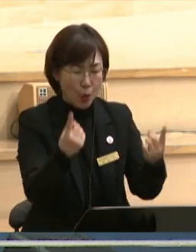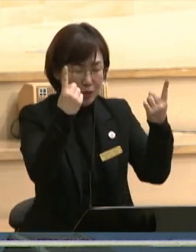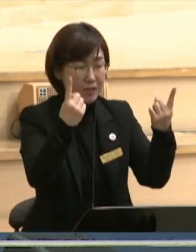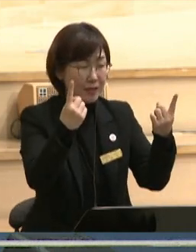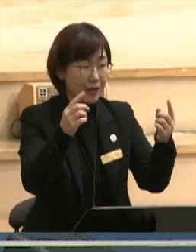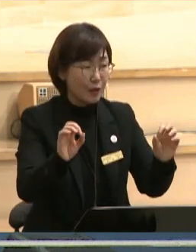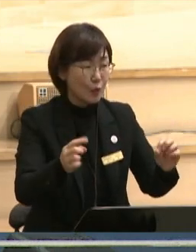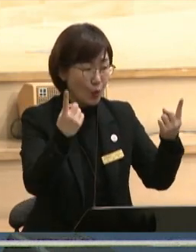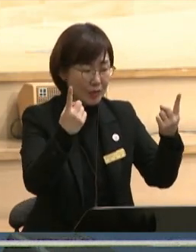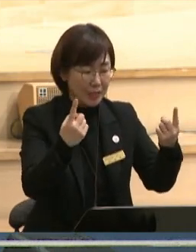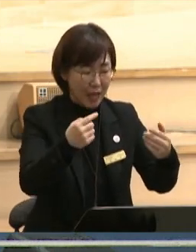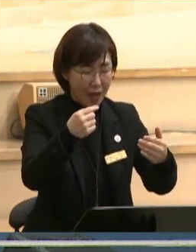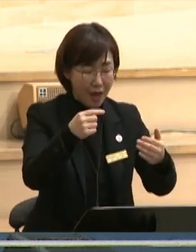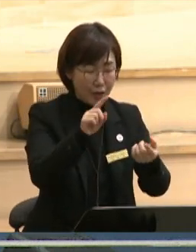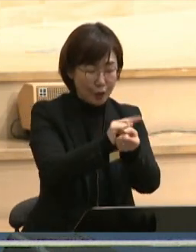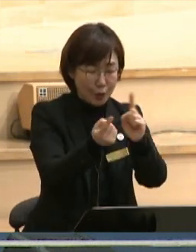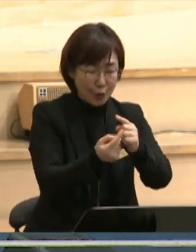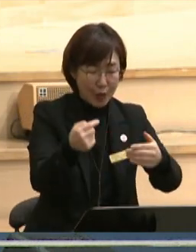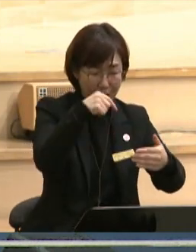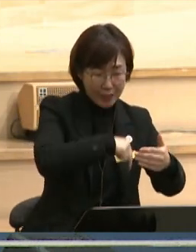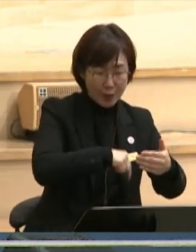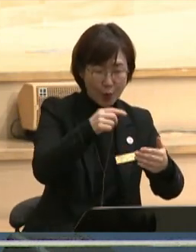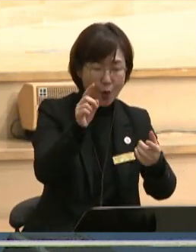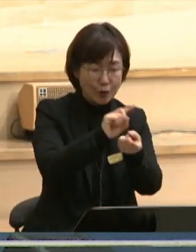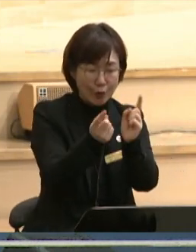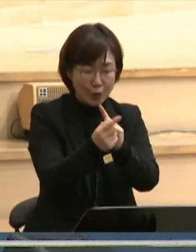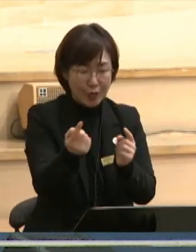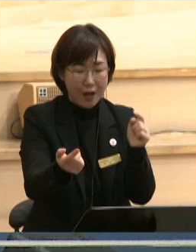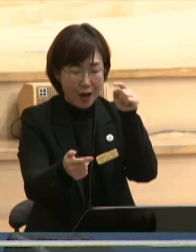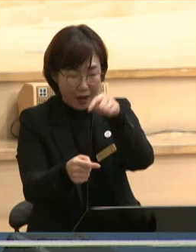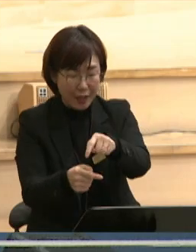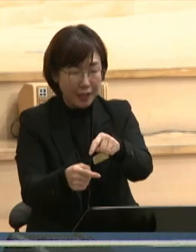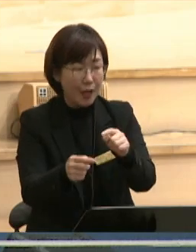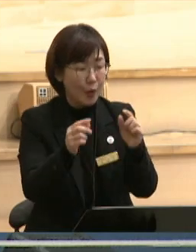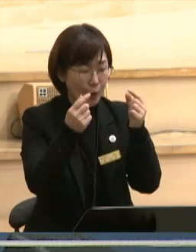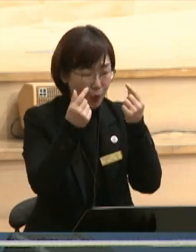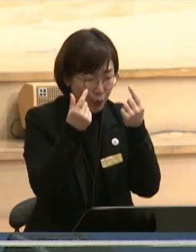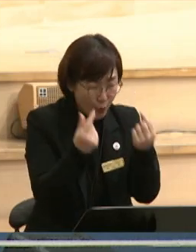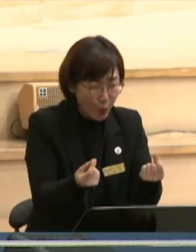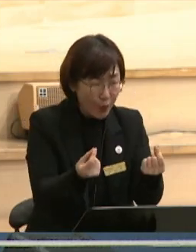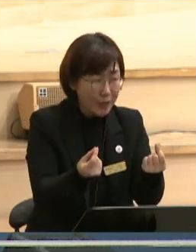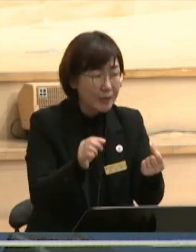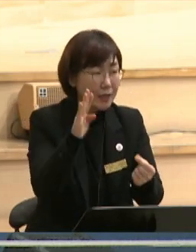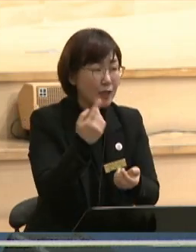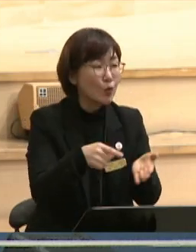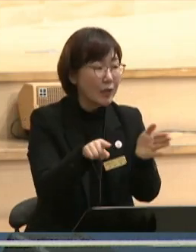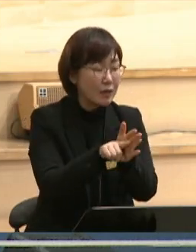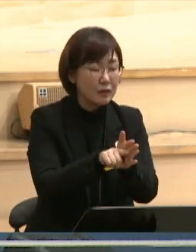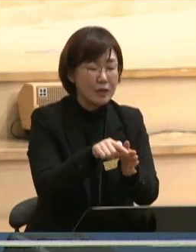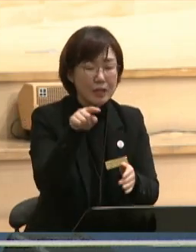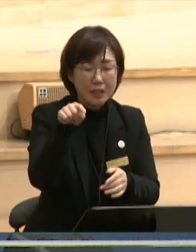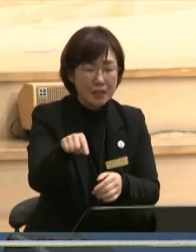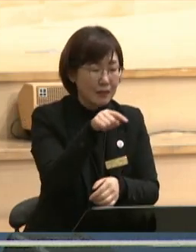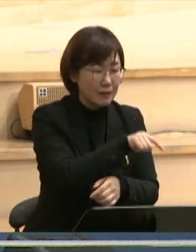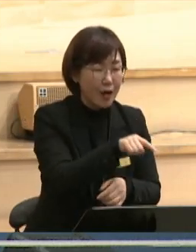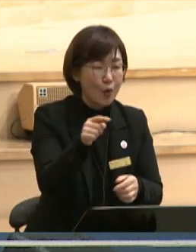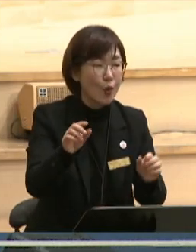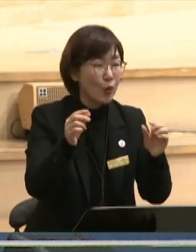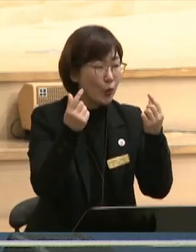이루어지려면 우리와 예수님이 정확하게 일치를 이루어야 됩니다 여러분이 상태가 어떤 상태인지